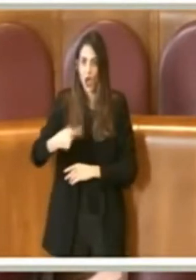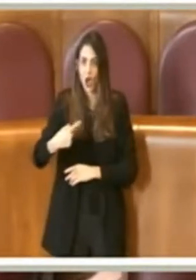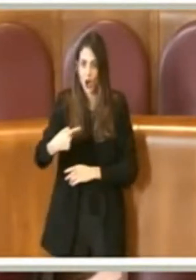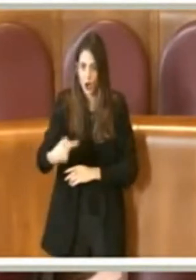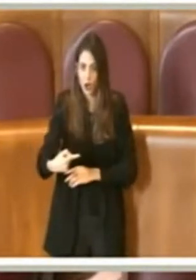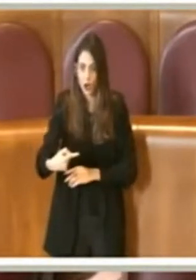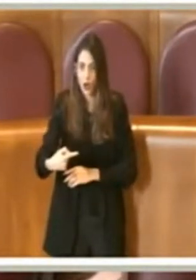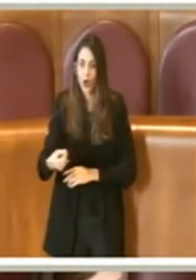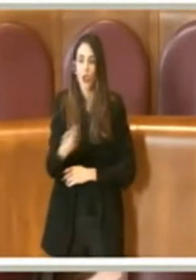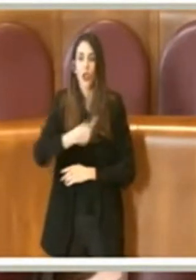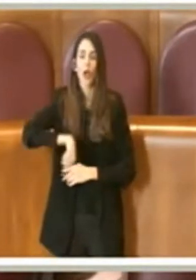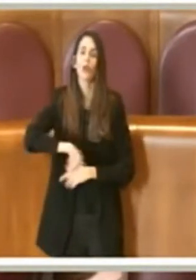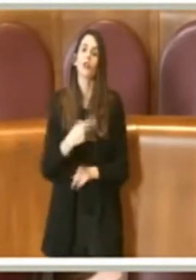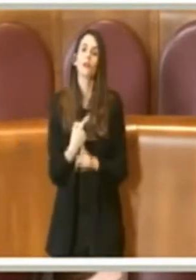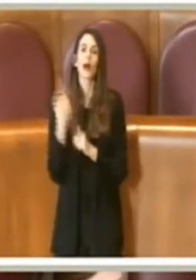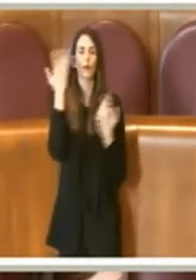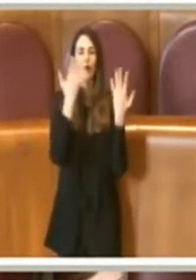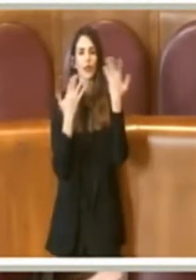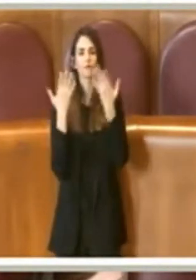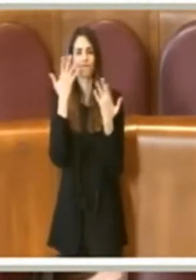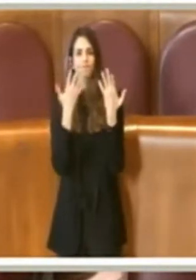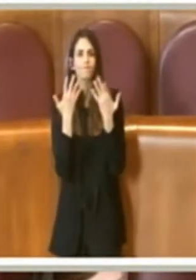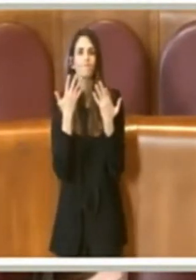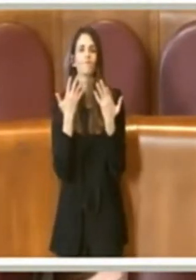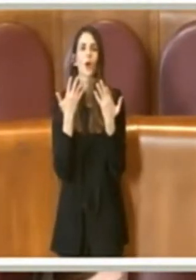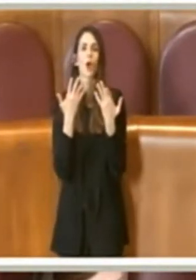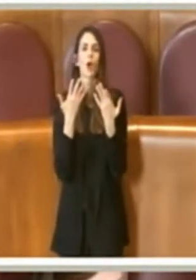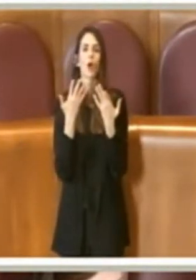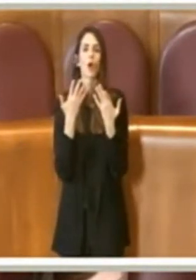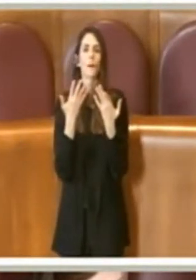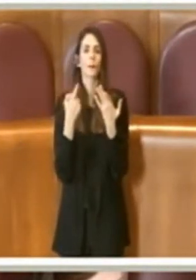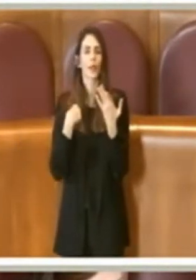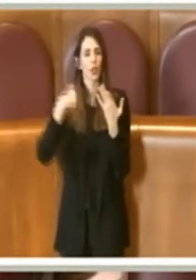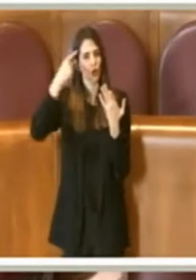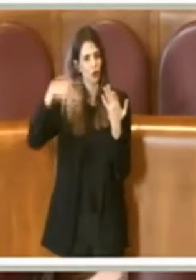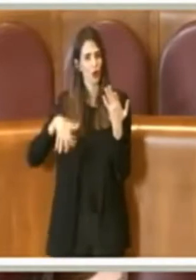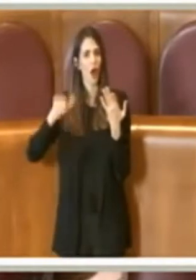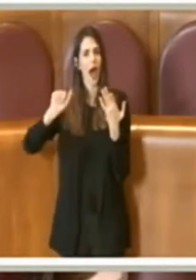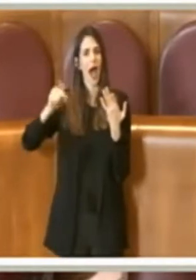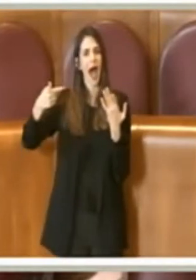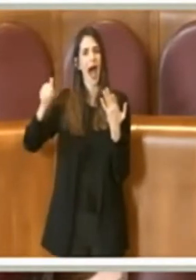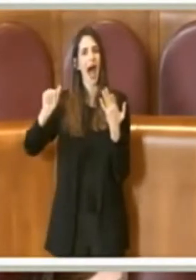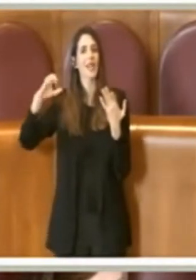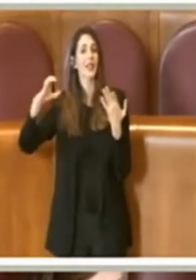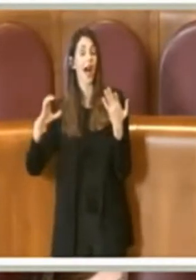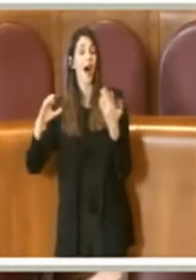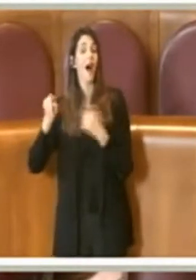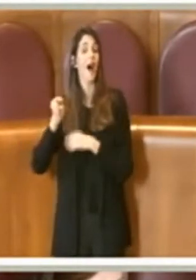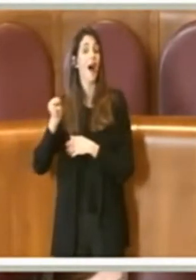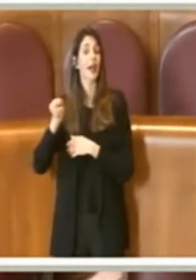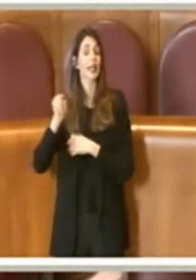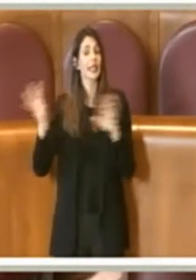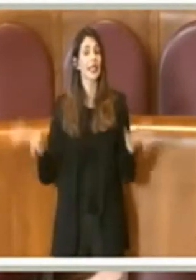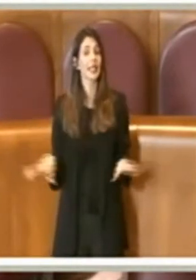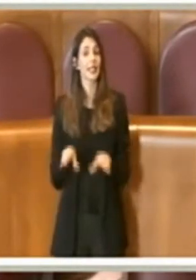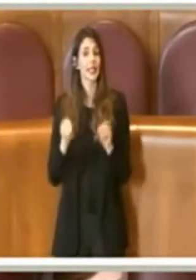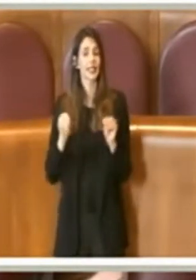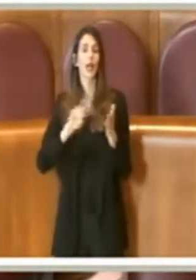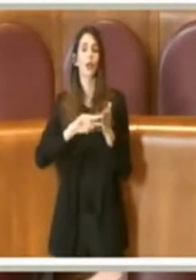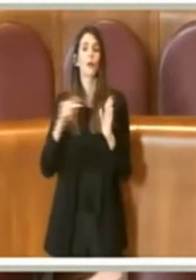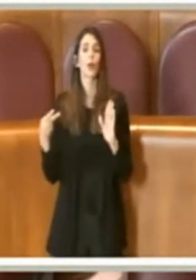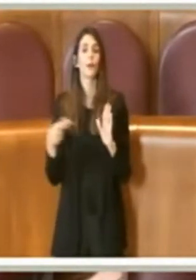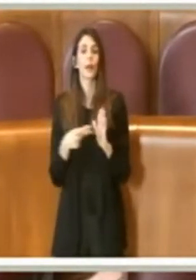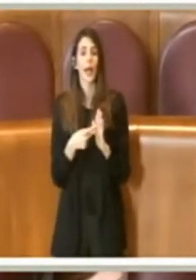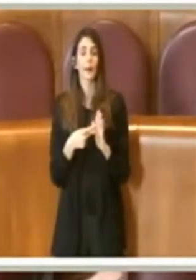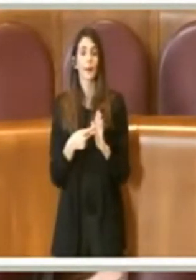dobbiamo riflettere su tutte le manutenzioni. Io so che ATAC ha già instradato la